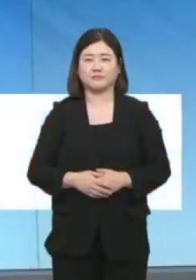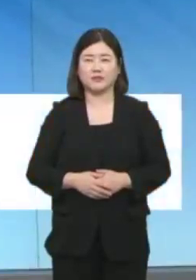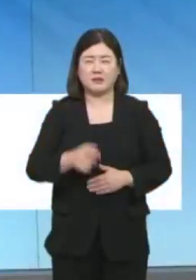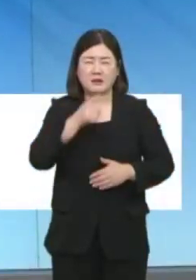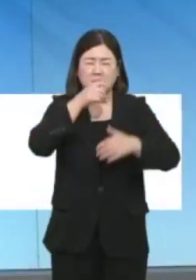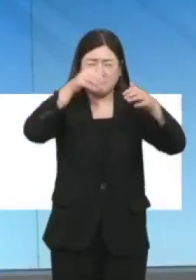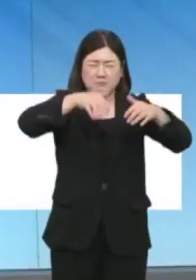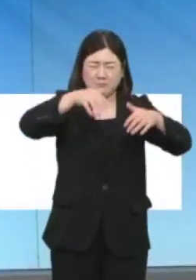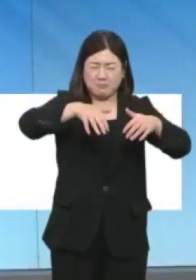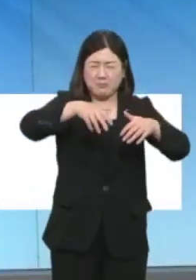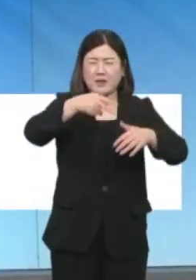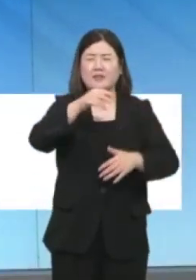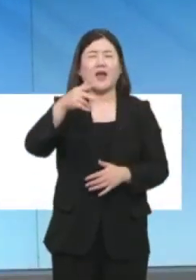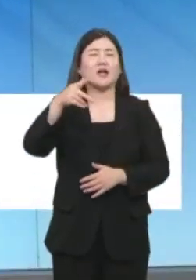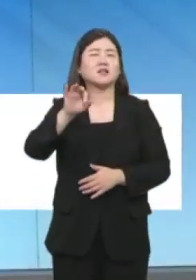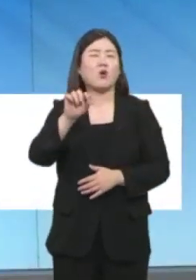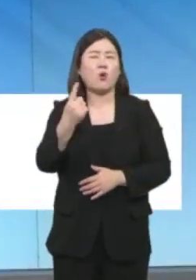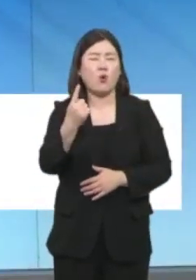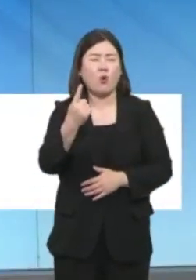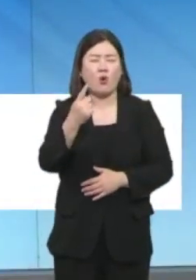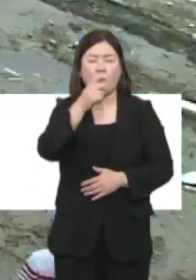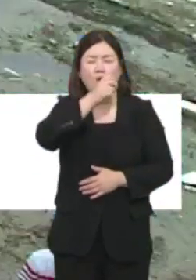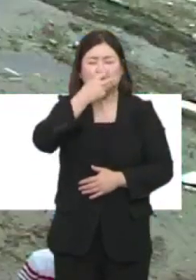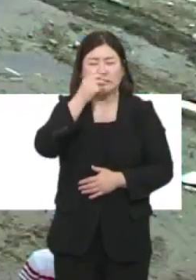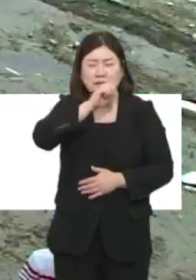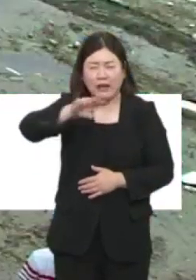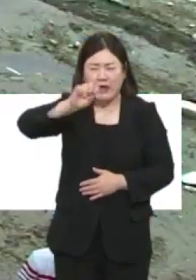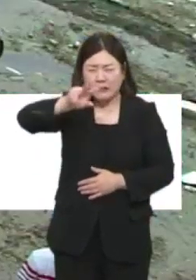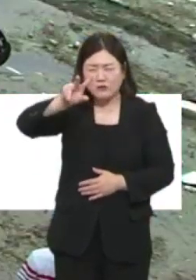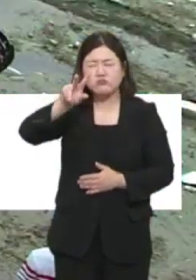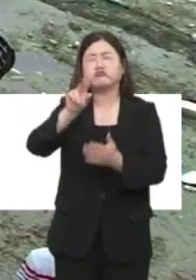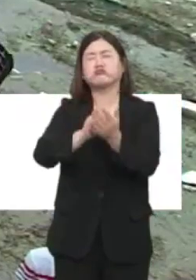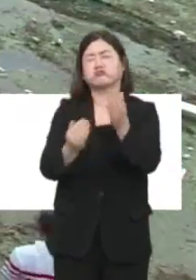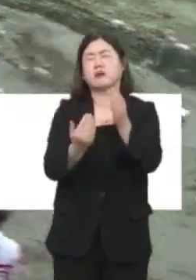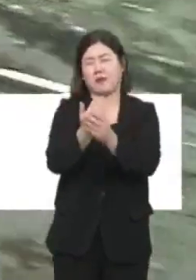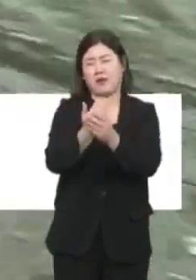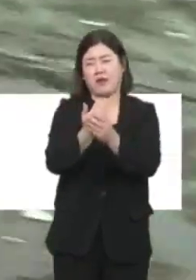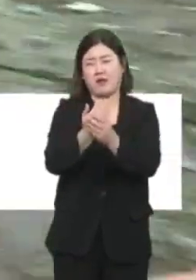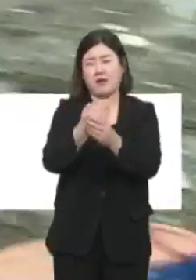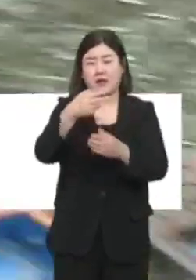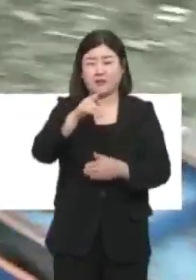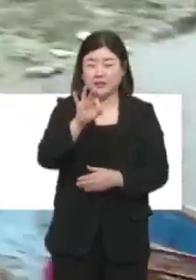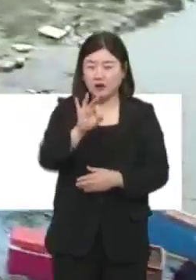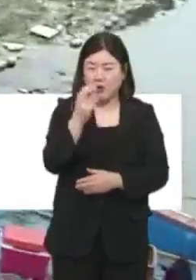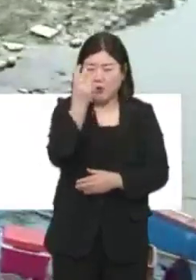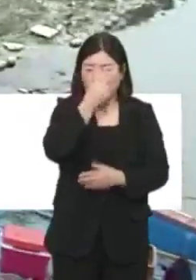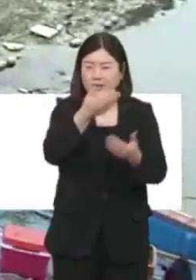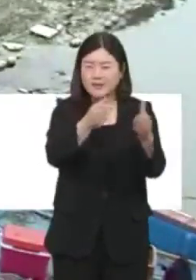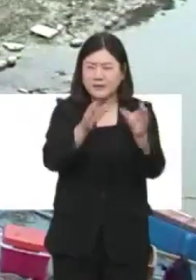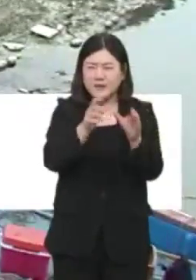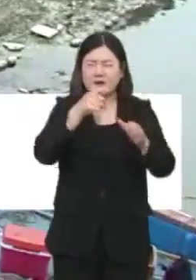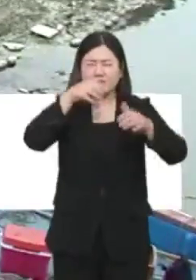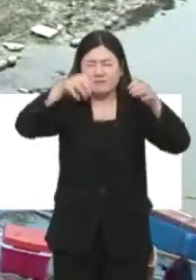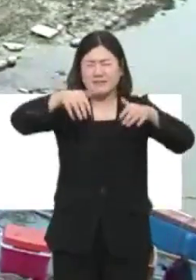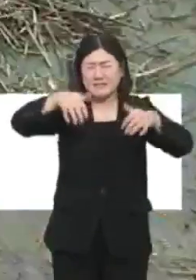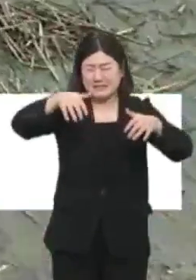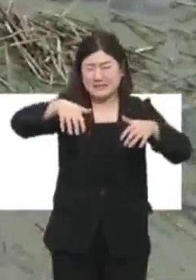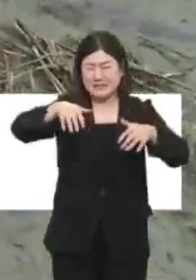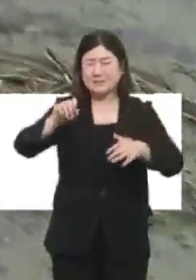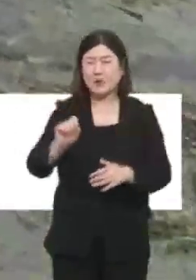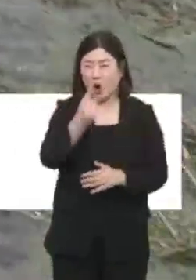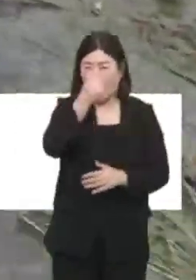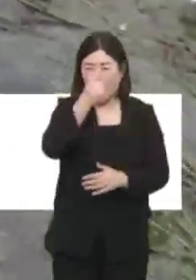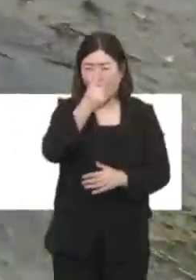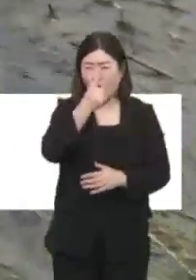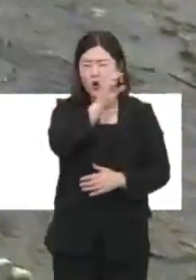집중호로 인해 대청호가 쓰레기로 몸살을 앓고 있습니다 수자원공사 대청댐 관리단은 최근 집중호후로 대청호